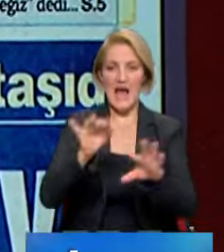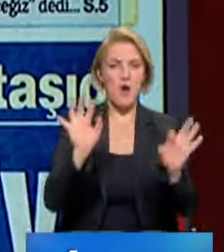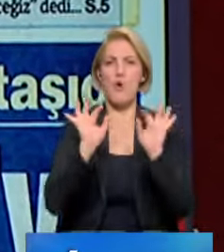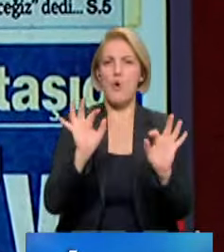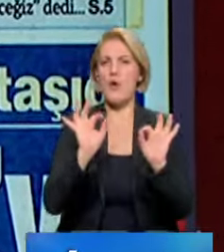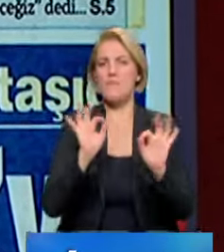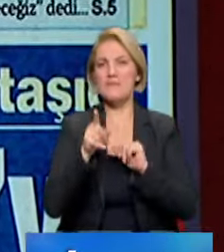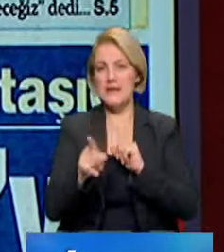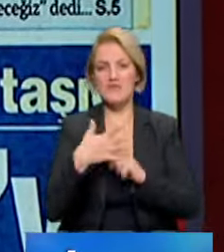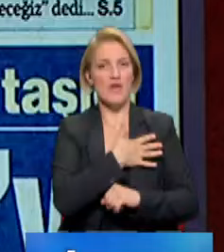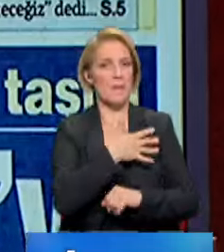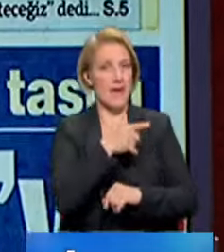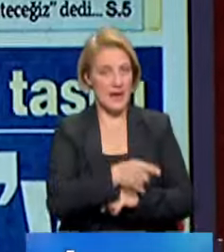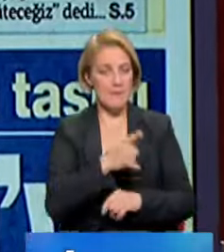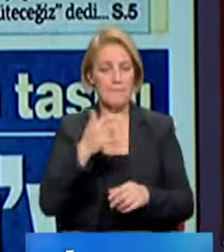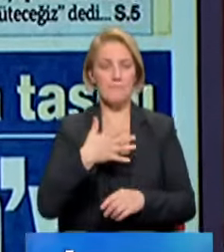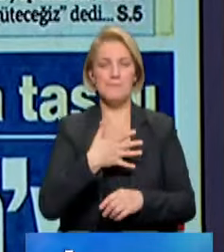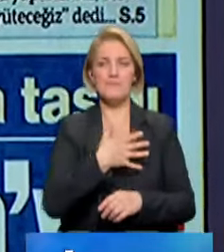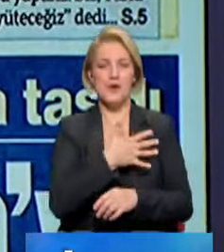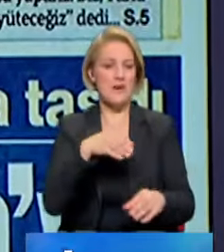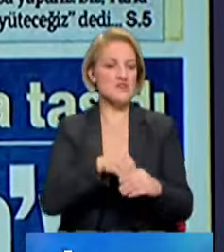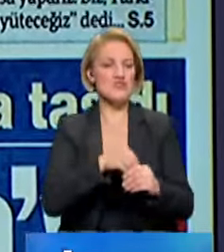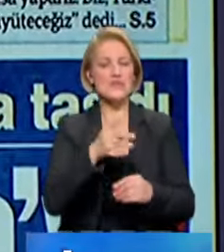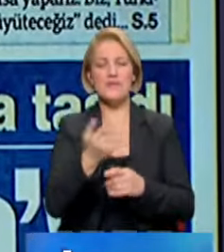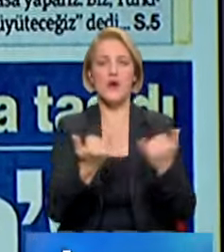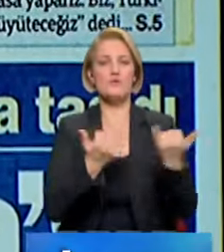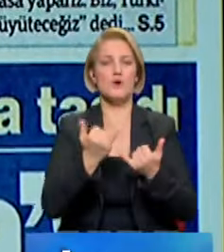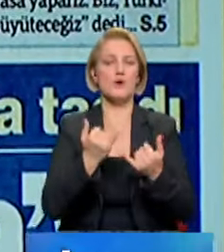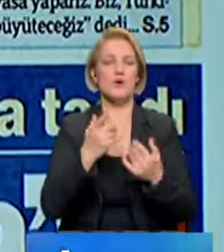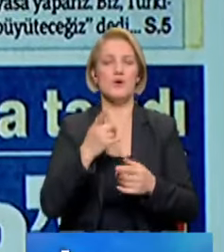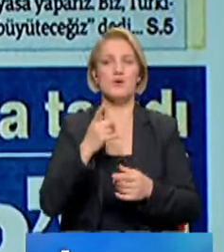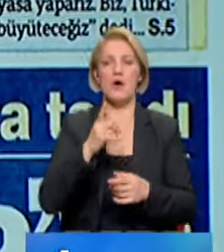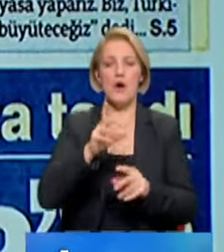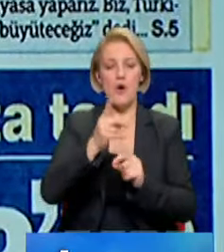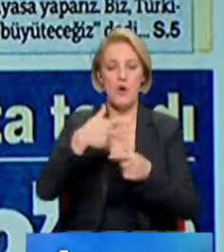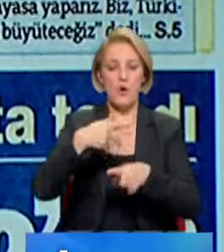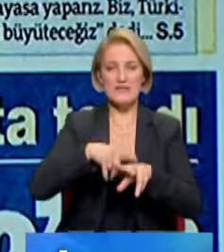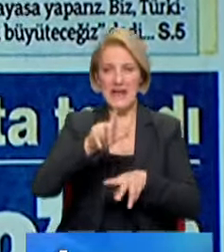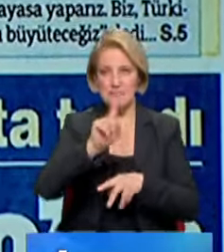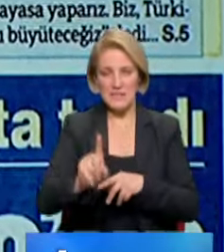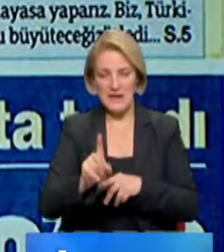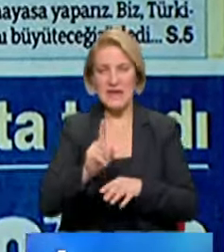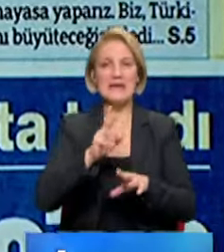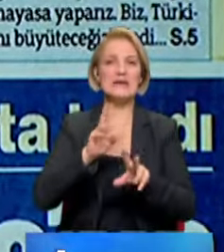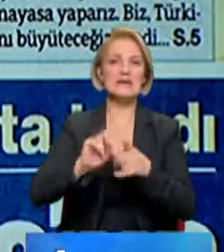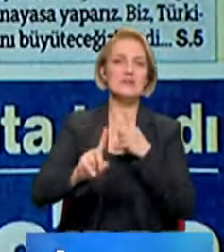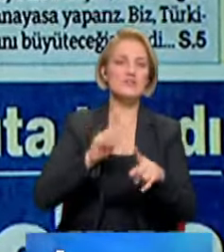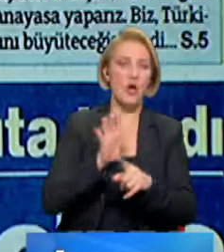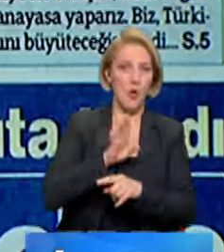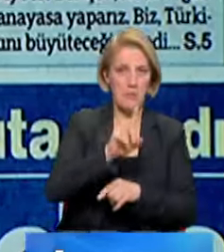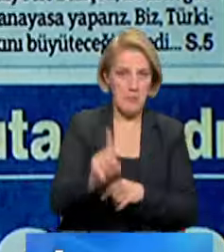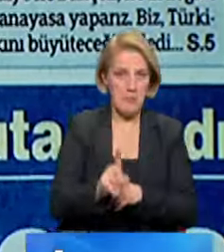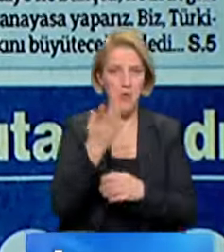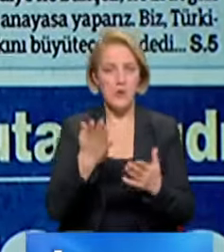önemli alternatifi olan CHP parti içi tartışmalarla uğraşıyor. Özel mi, Kılıçdaroğlu mu, İmamoğlu yavaş mı polemikleri gırla